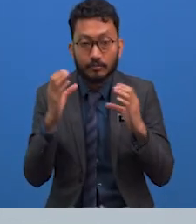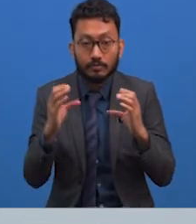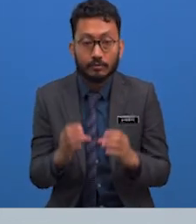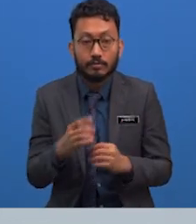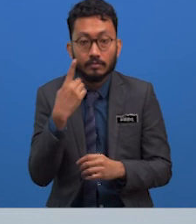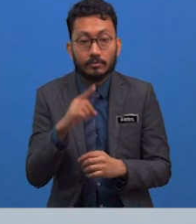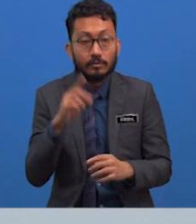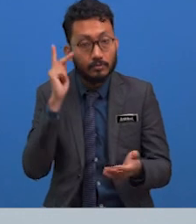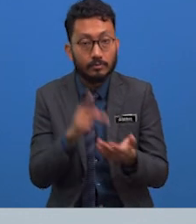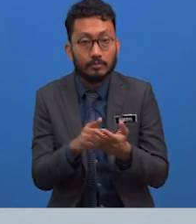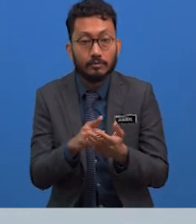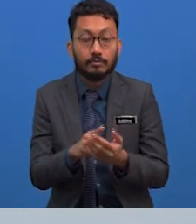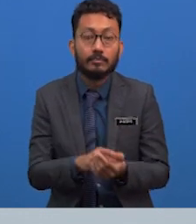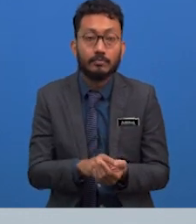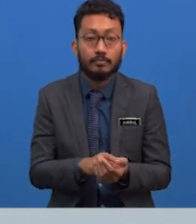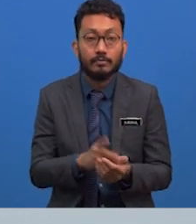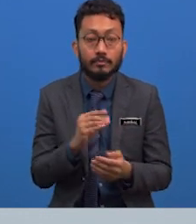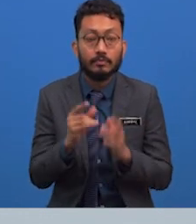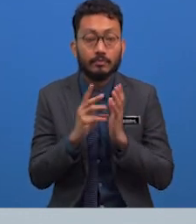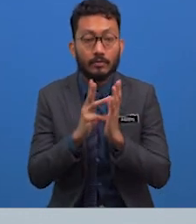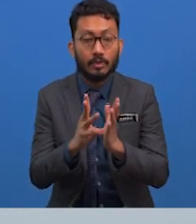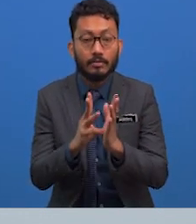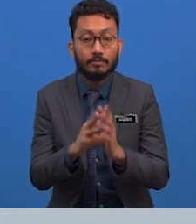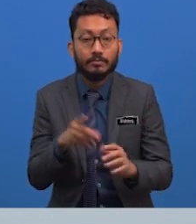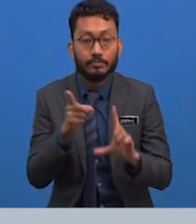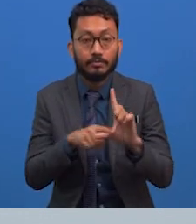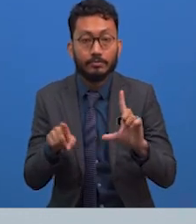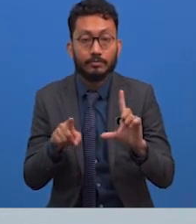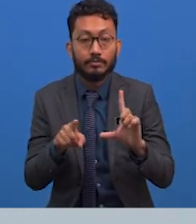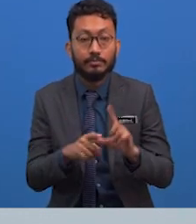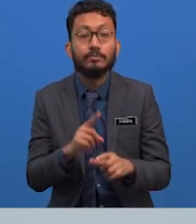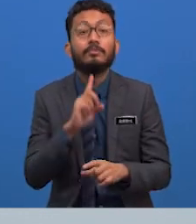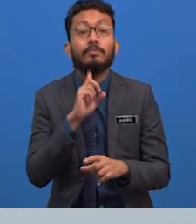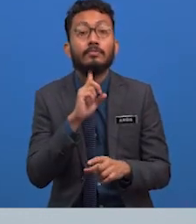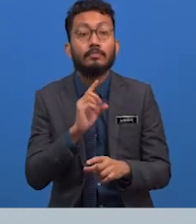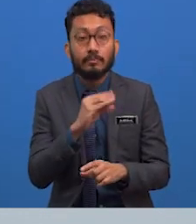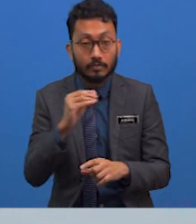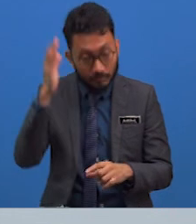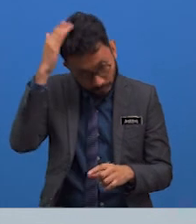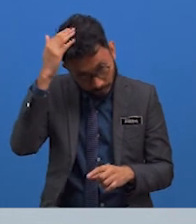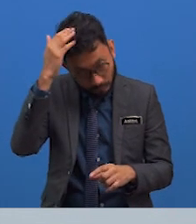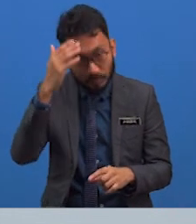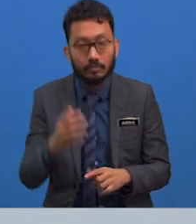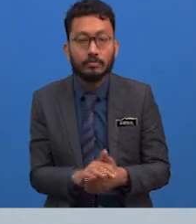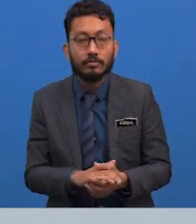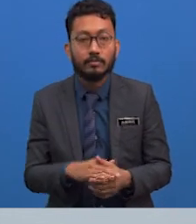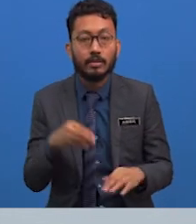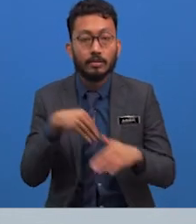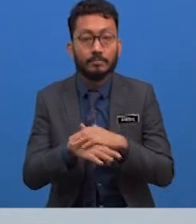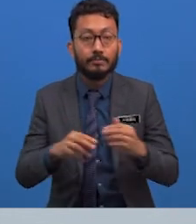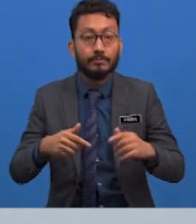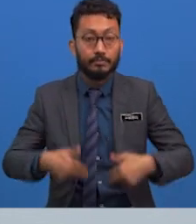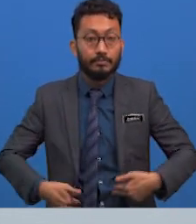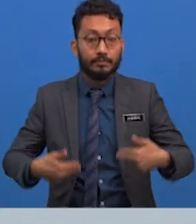untuk mengenal dan mewakilkan sudut dongak dan sudut tunduk dalam situasi